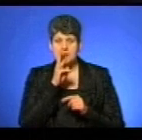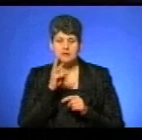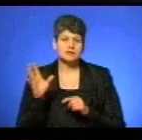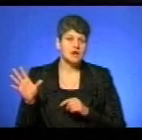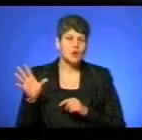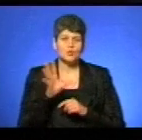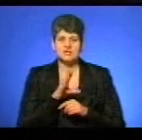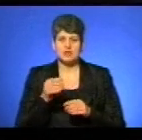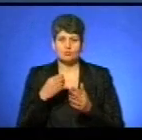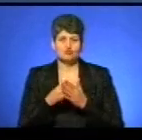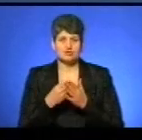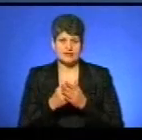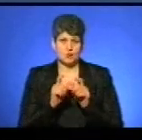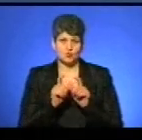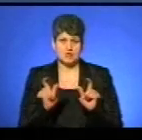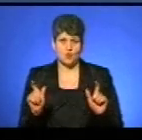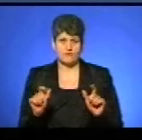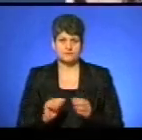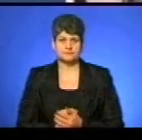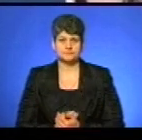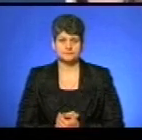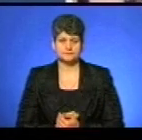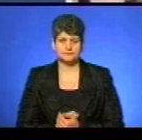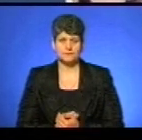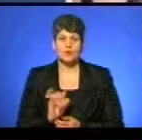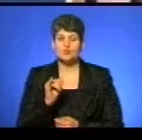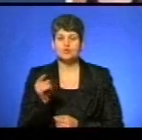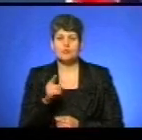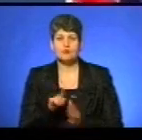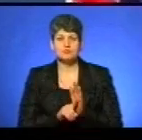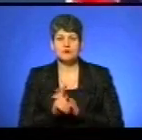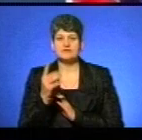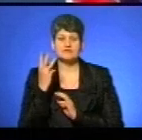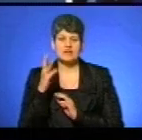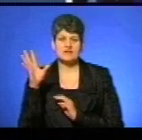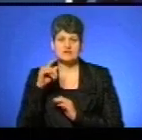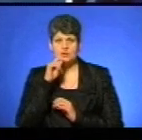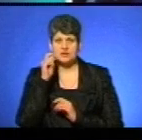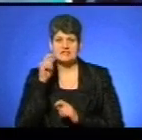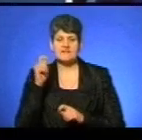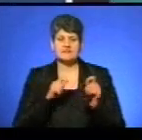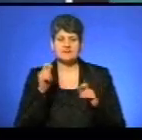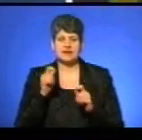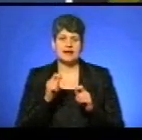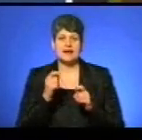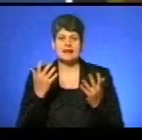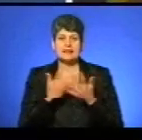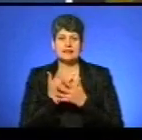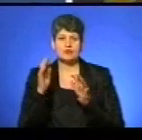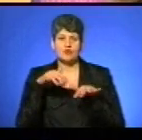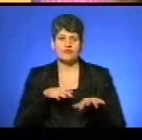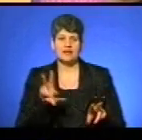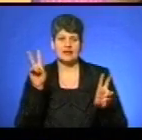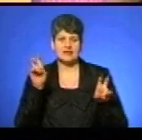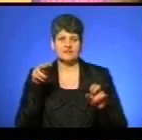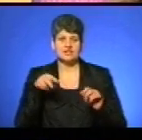усіх бюджетних установ. У Тернополі розпочався третій всеукраїнський фестиваль